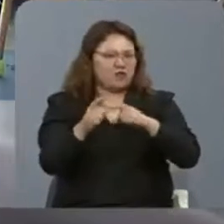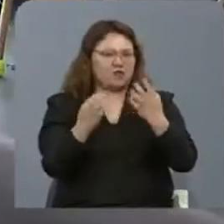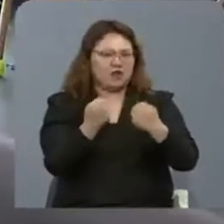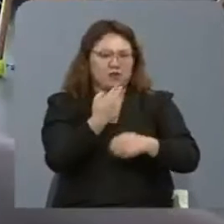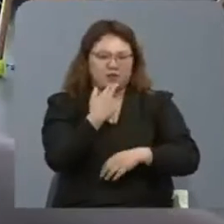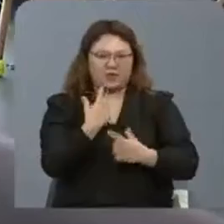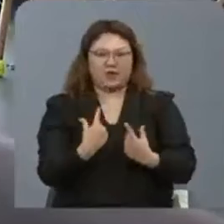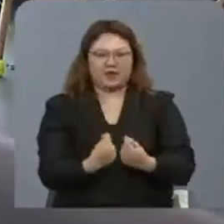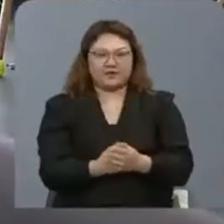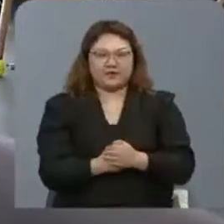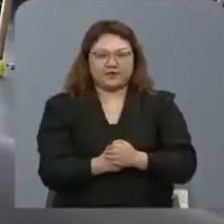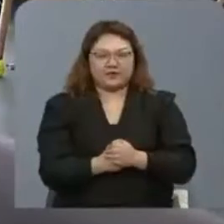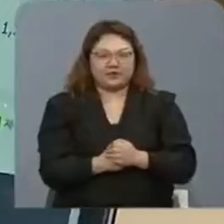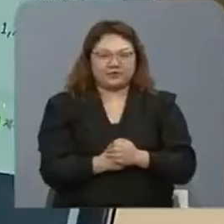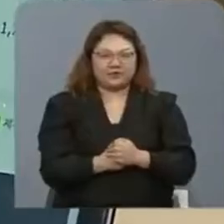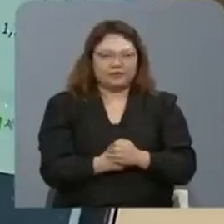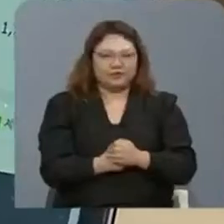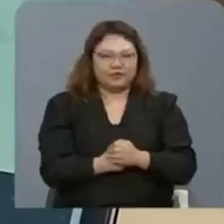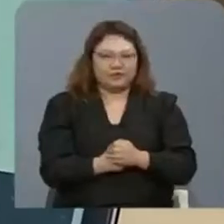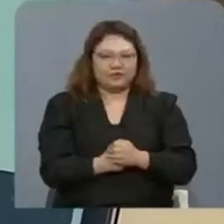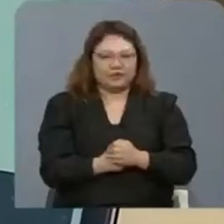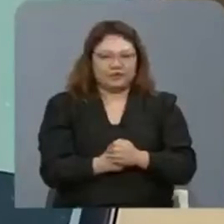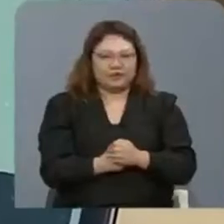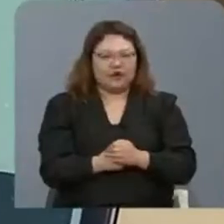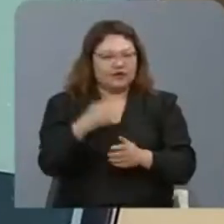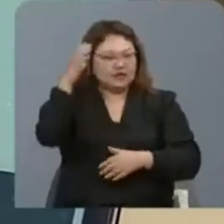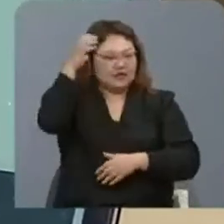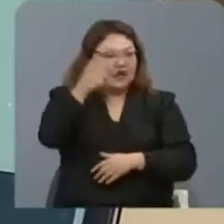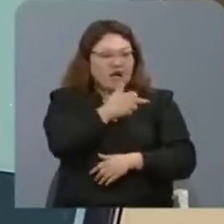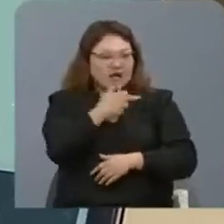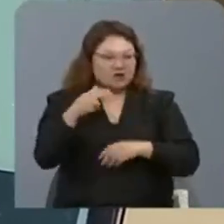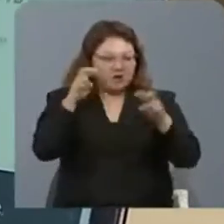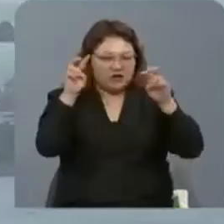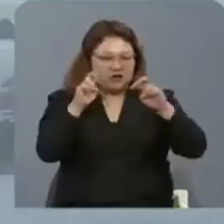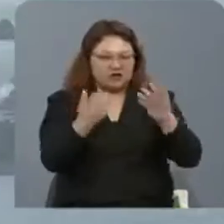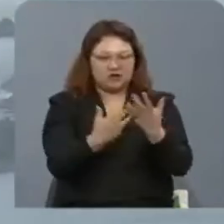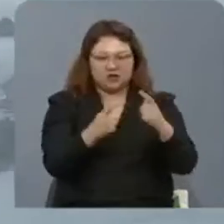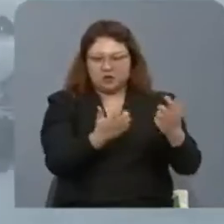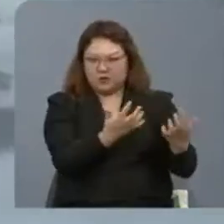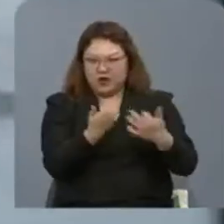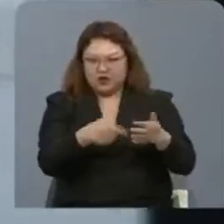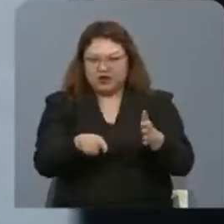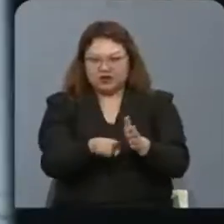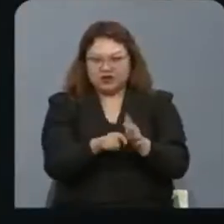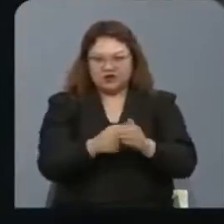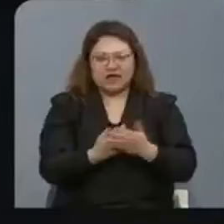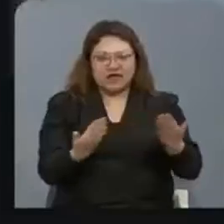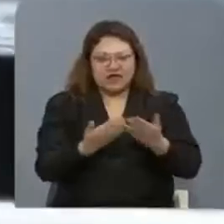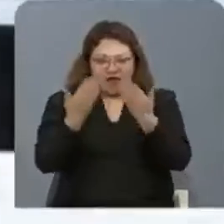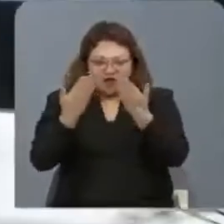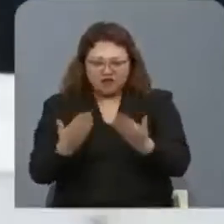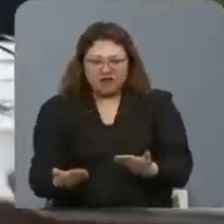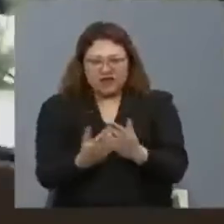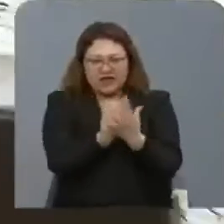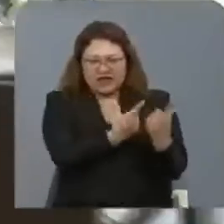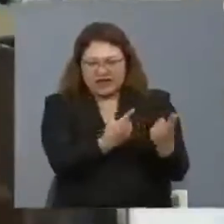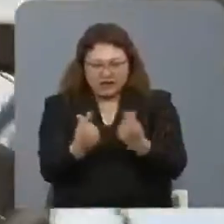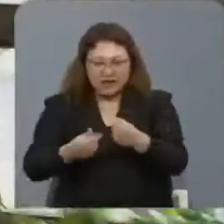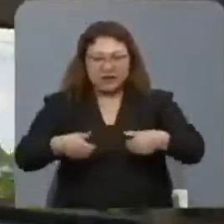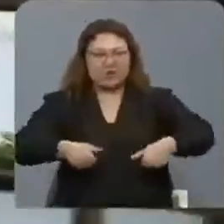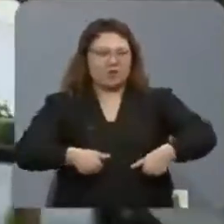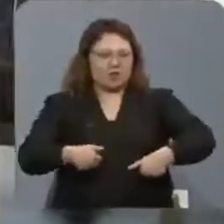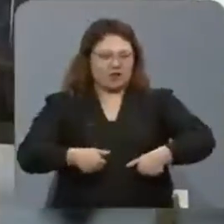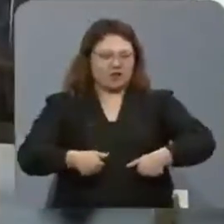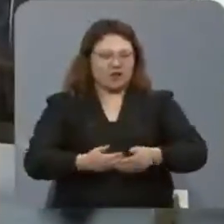생각합니다. 전도 유망한 기업을 제주로 유치하기 위해선 일과 휴식을 병행하는 워케이션 확대가 필요하다는 조언도